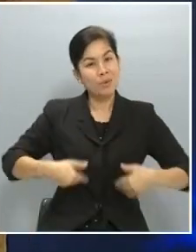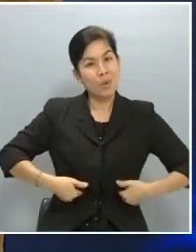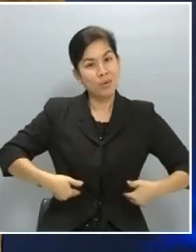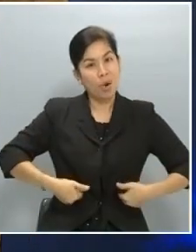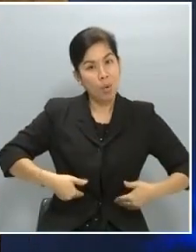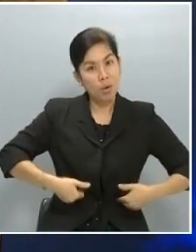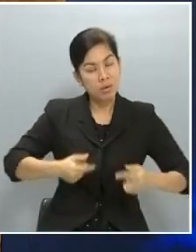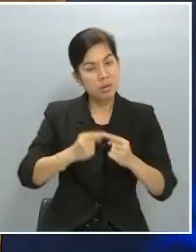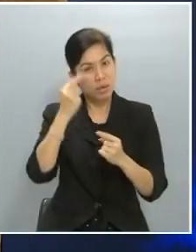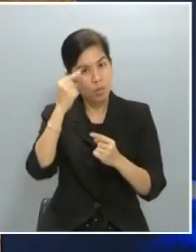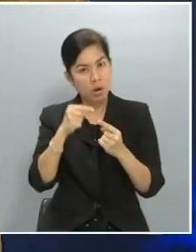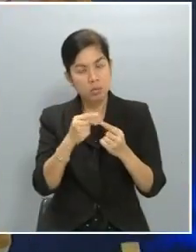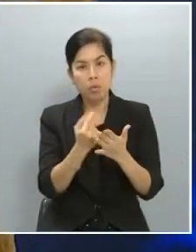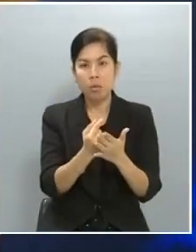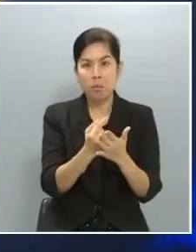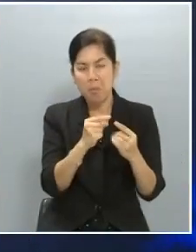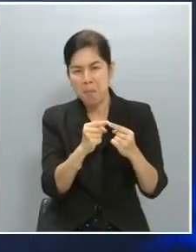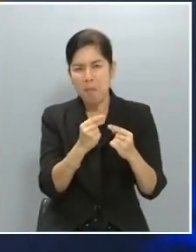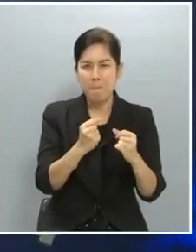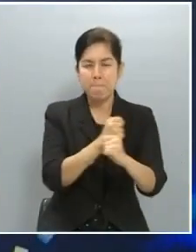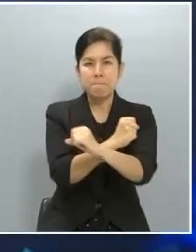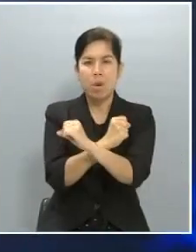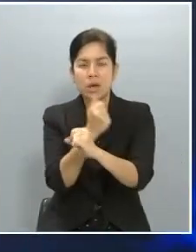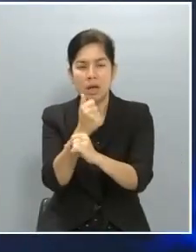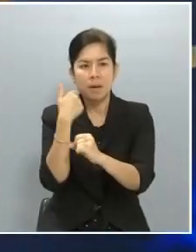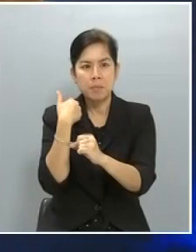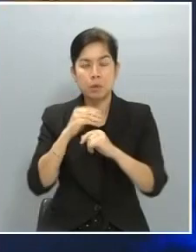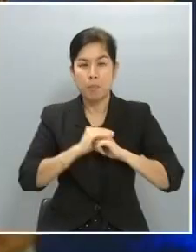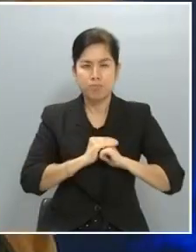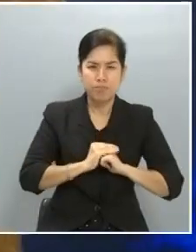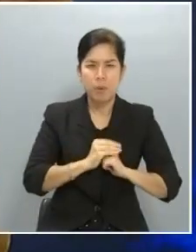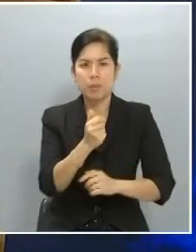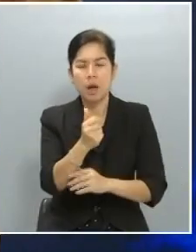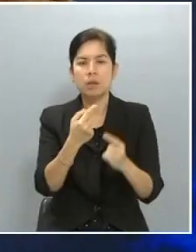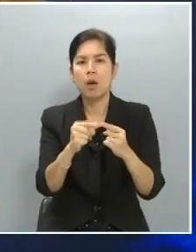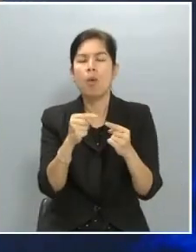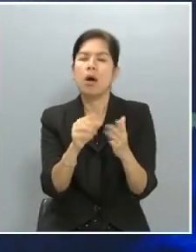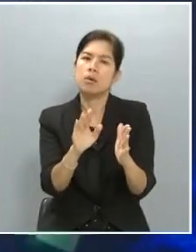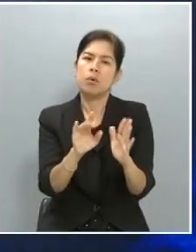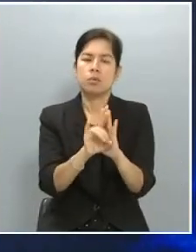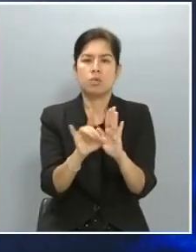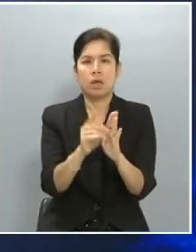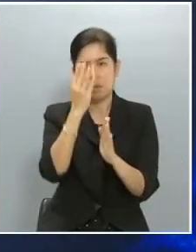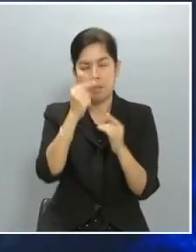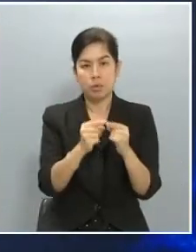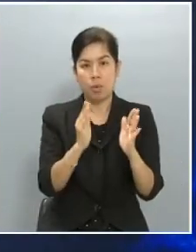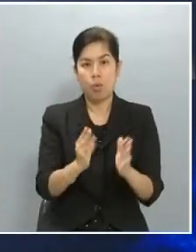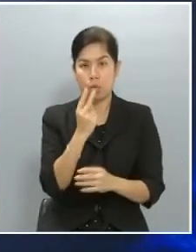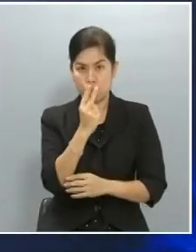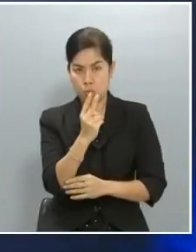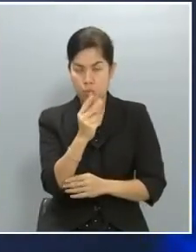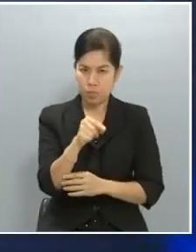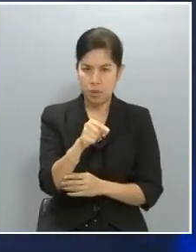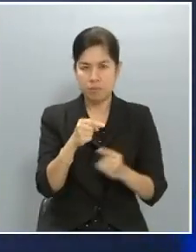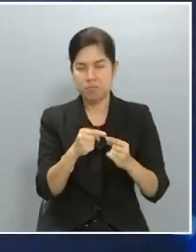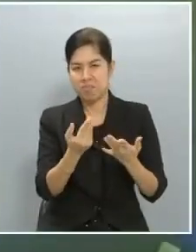น่าจะเอาอยู่แต่ปรากฏว่าเวลาอยู่หน้ากล้อง เวลามีแฟนบอลตัวเองมาอะไรสักอย่างดูสิครับเอฟราท